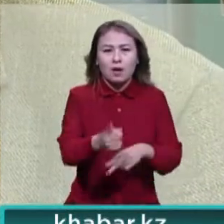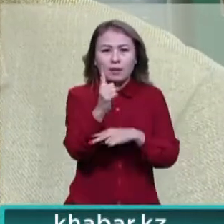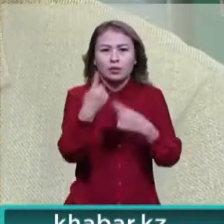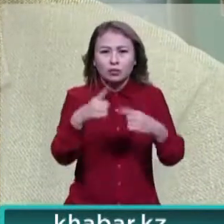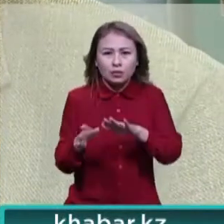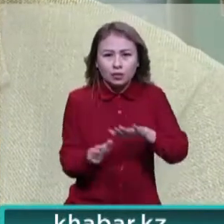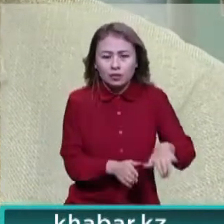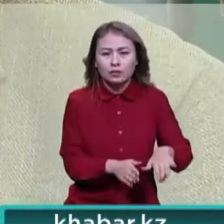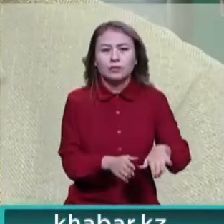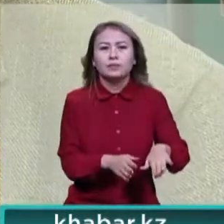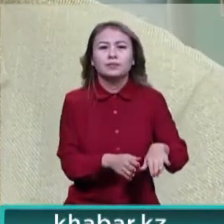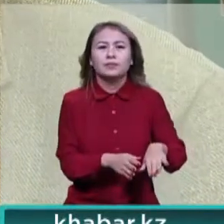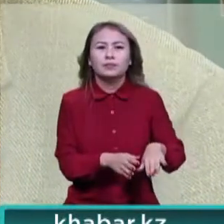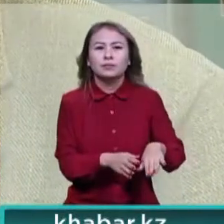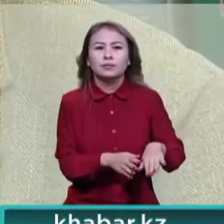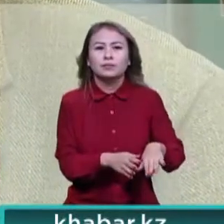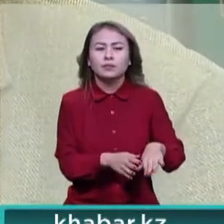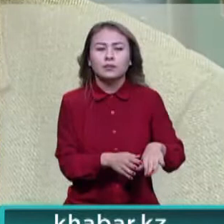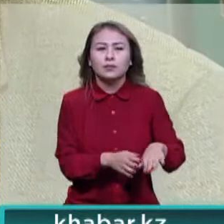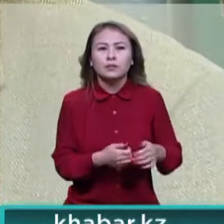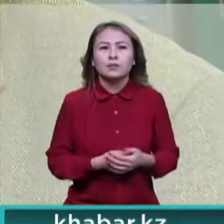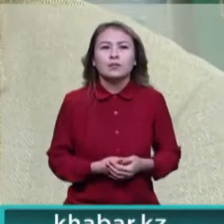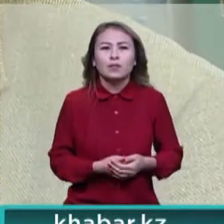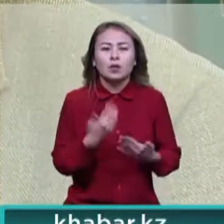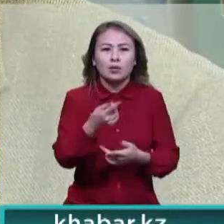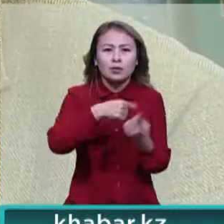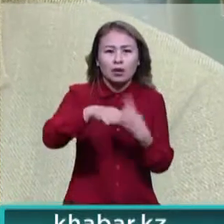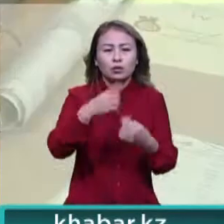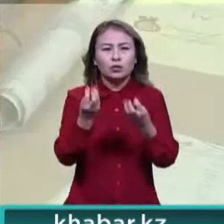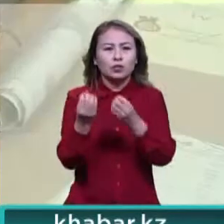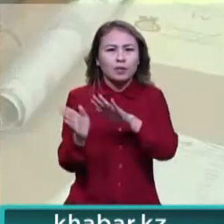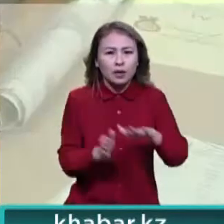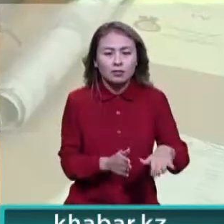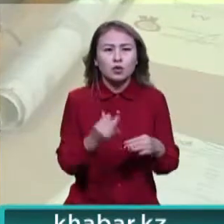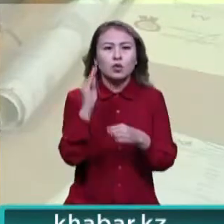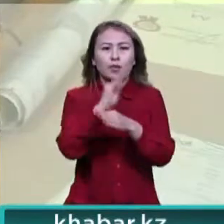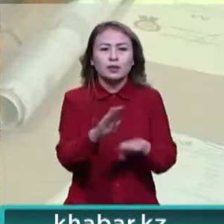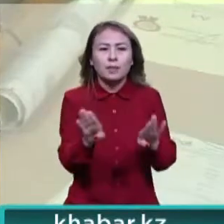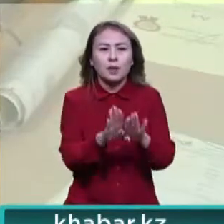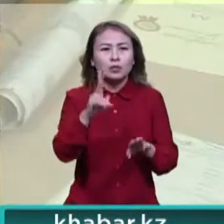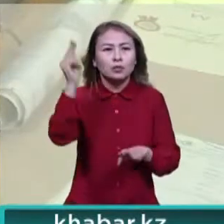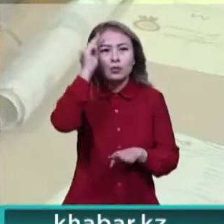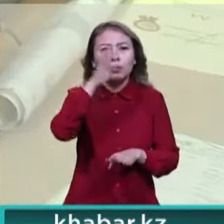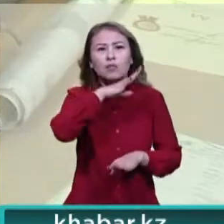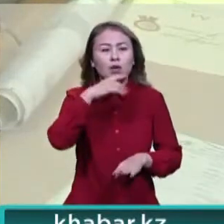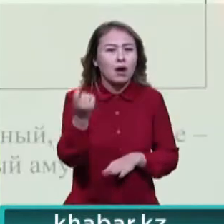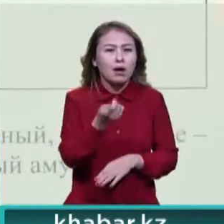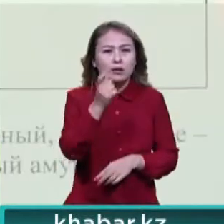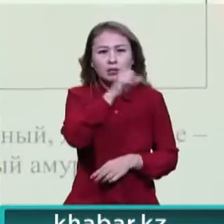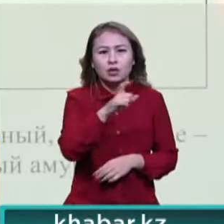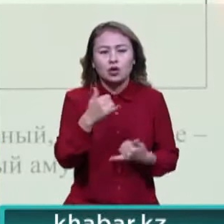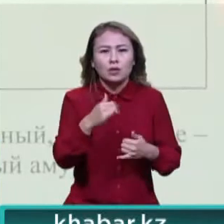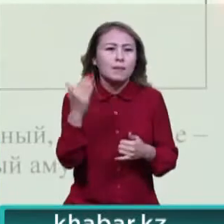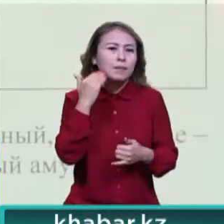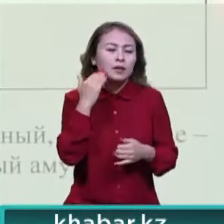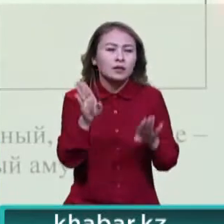білім, оны жаңағы өңдеу тағы білім. Бірақ сол білімді меңгергісі келетіндер аз. Әзірге елімізде тек осы